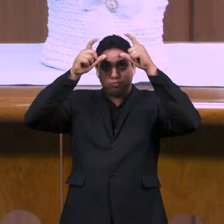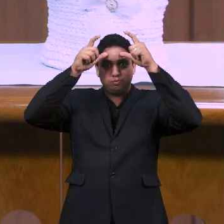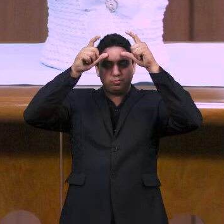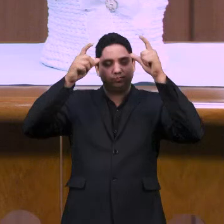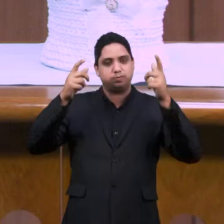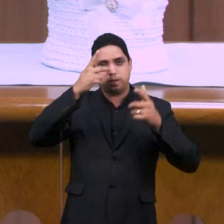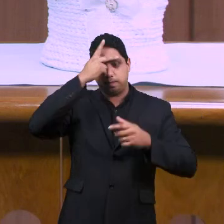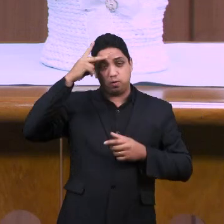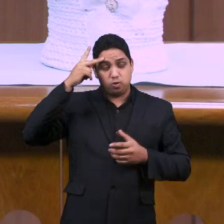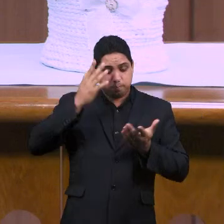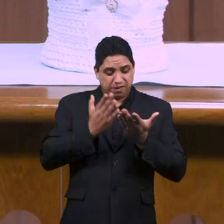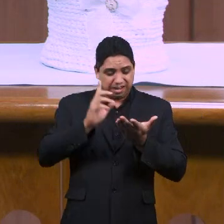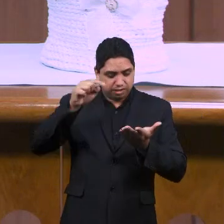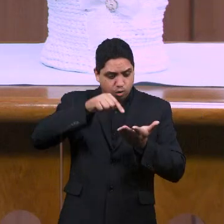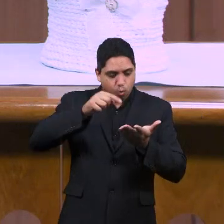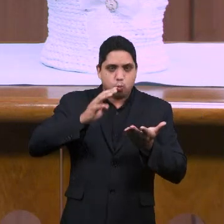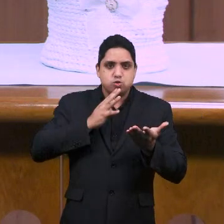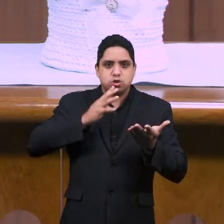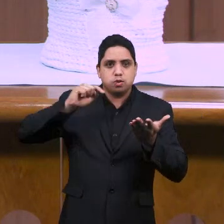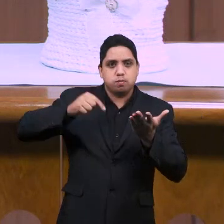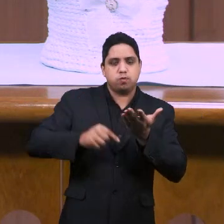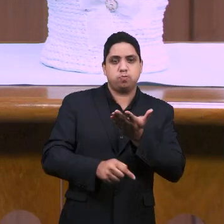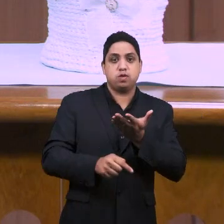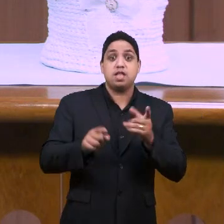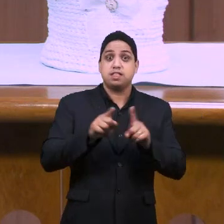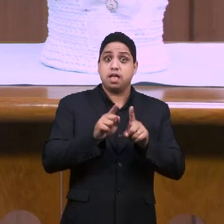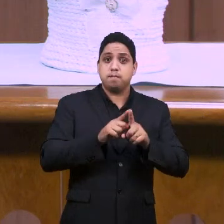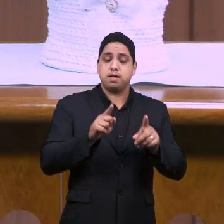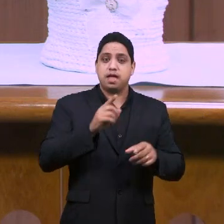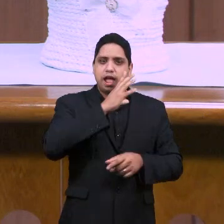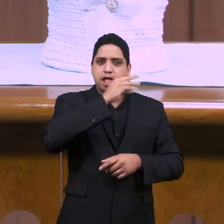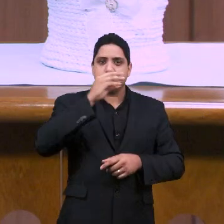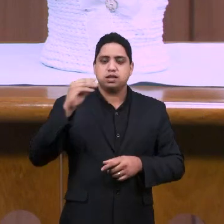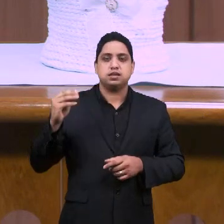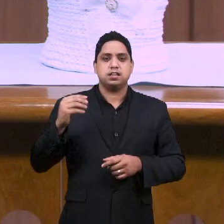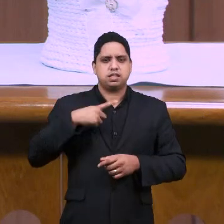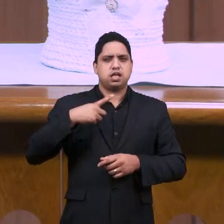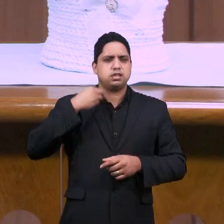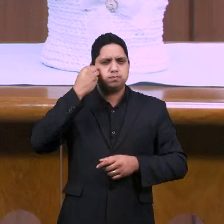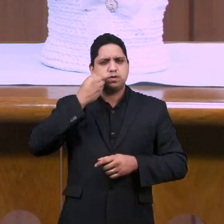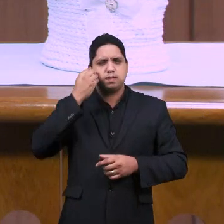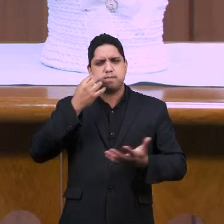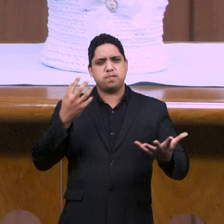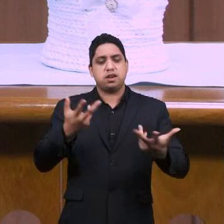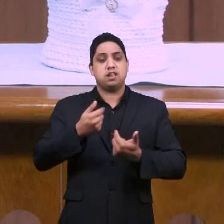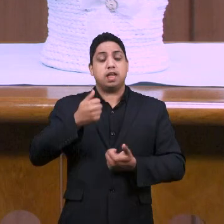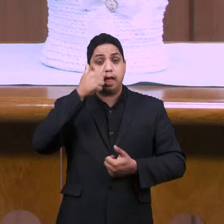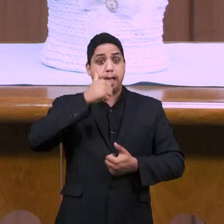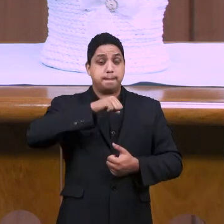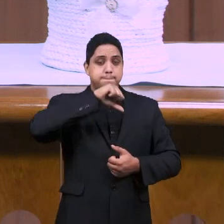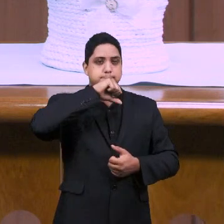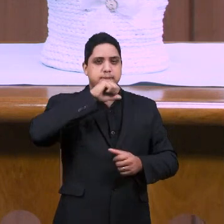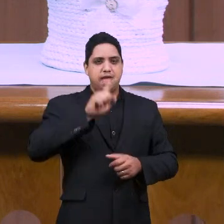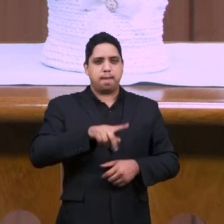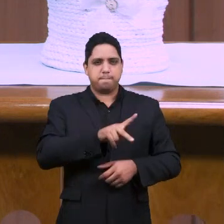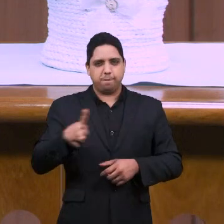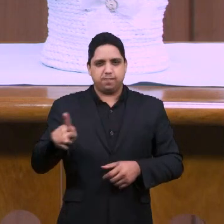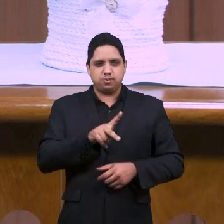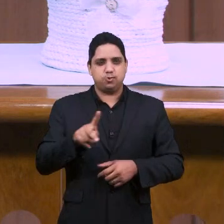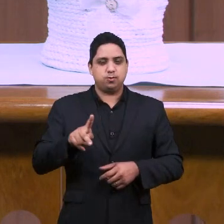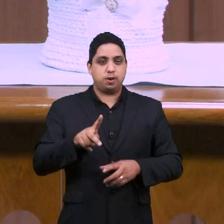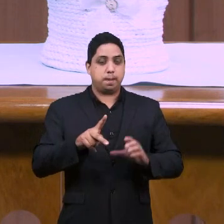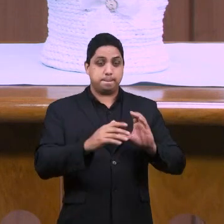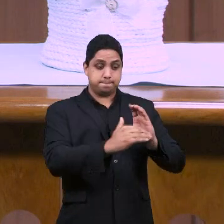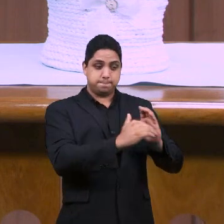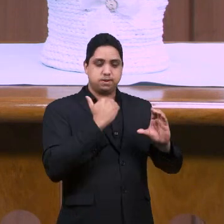personnes et, et les frères deviennent plus approfondis dans la parole du Seigneur, y compris des expériences avec les enfants